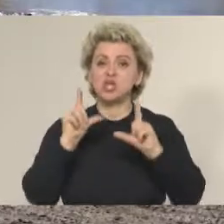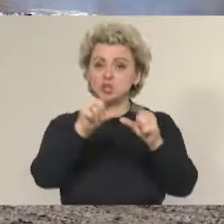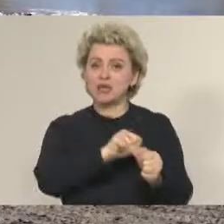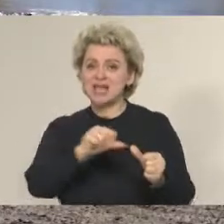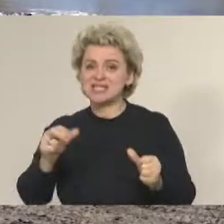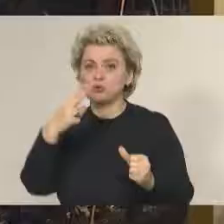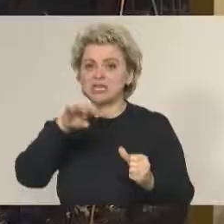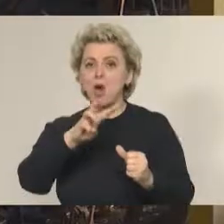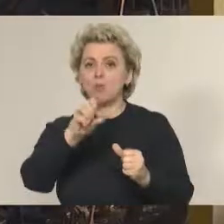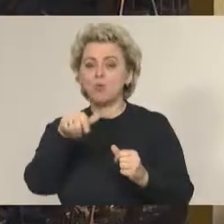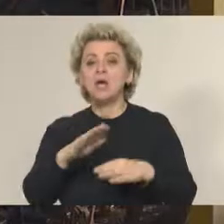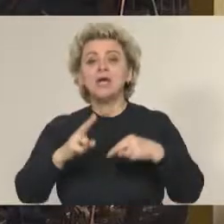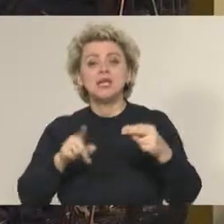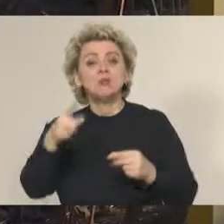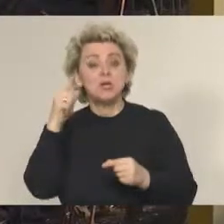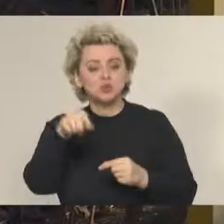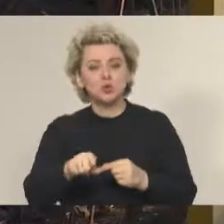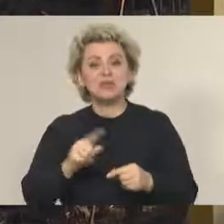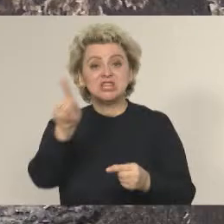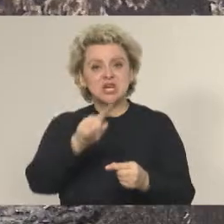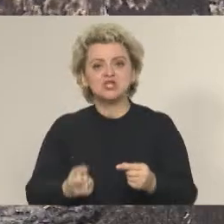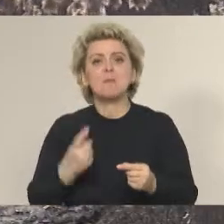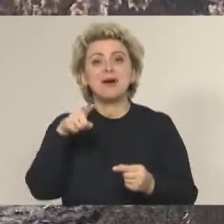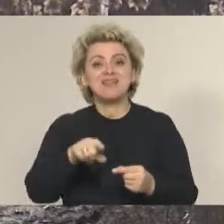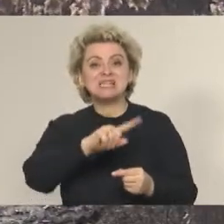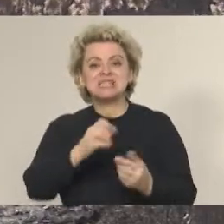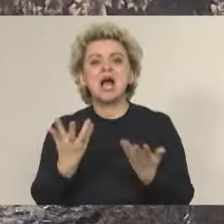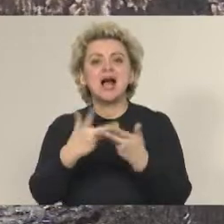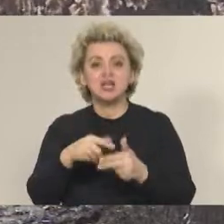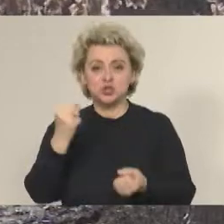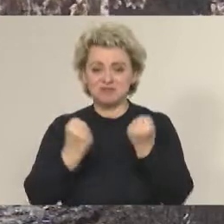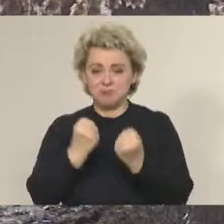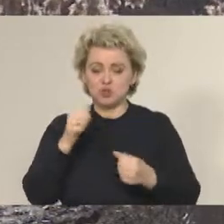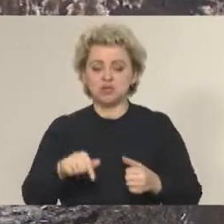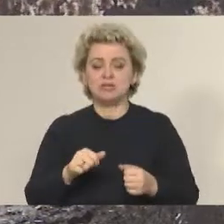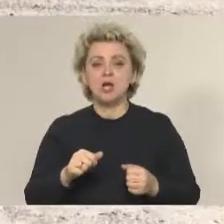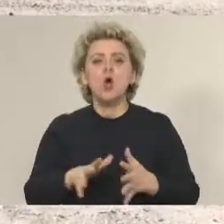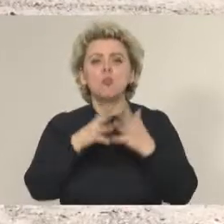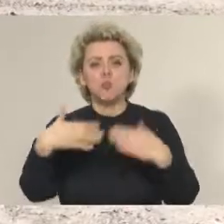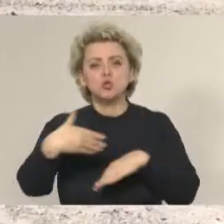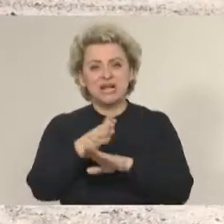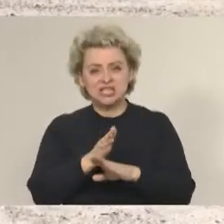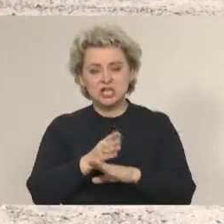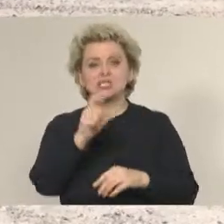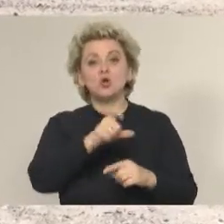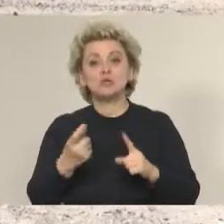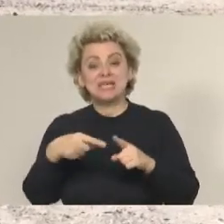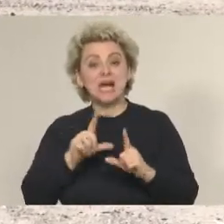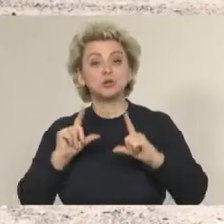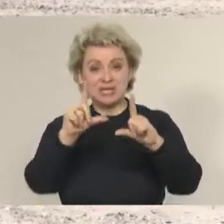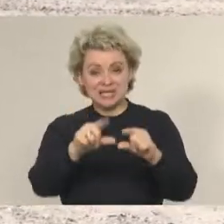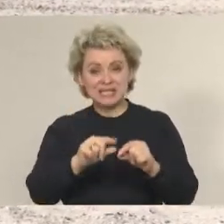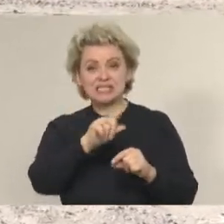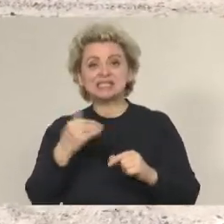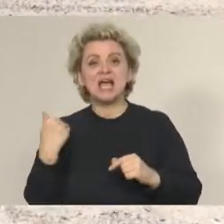основную дамбу и местные строят догадки. Мол, трещина пошла именно из-за количества машин. большая часть людей, которые едут